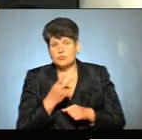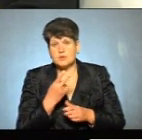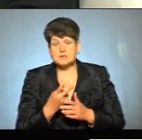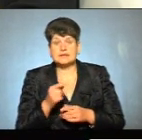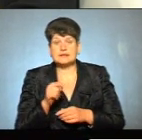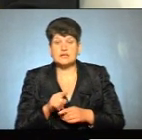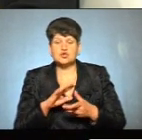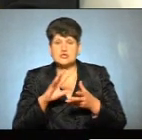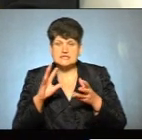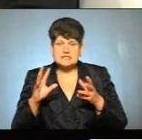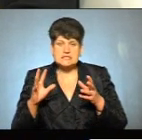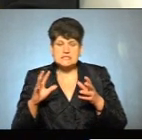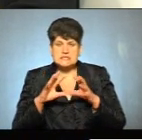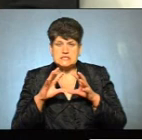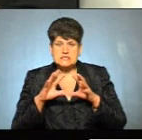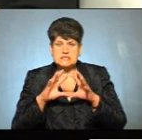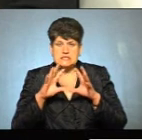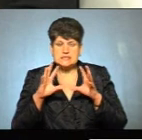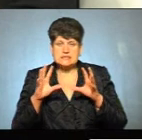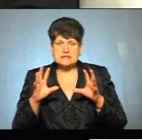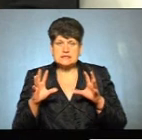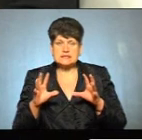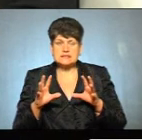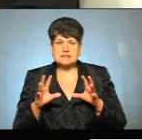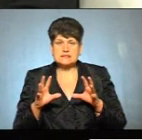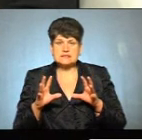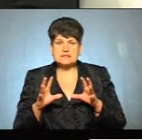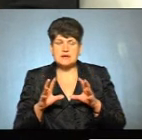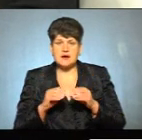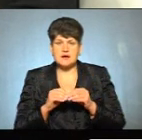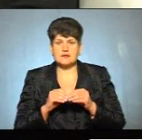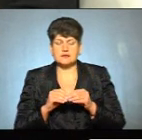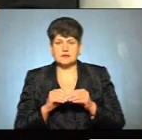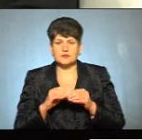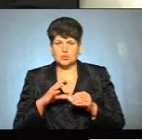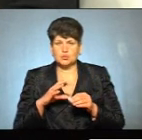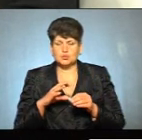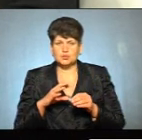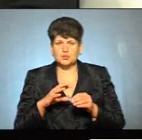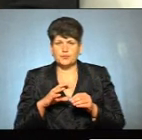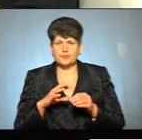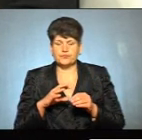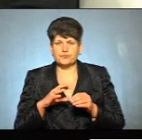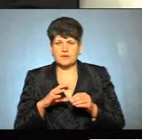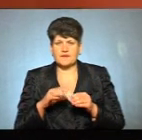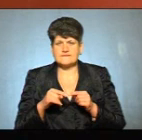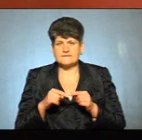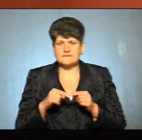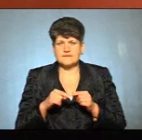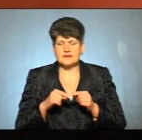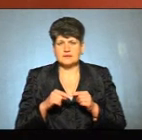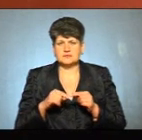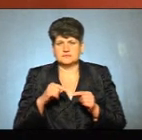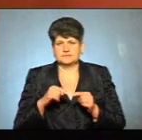ця загальна дух секуляризації, дух якогось такого відходу від